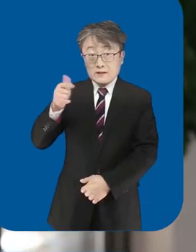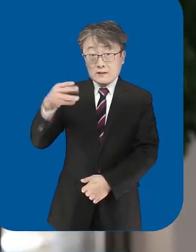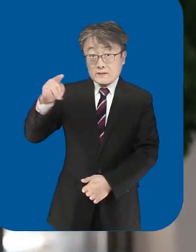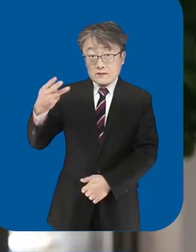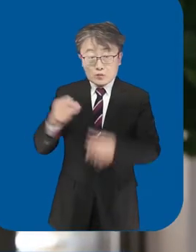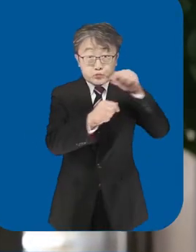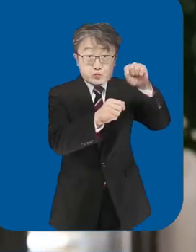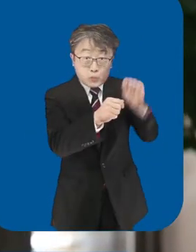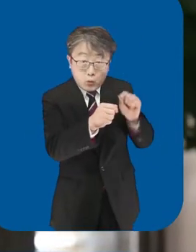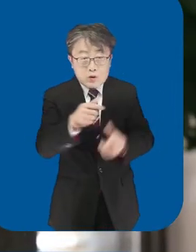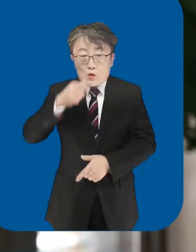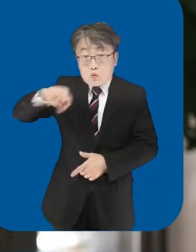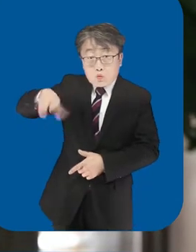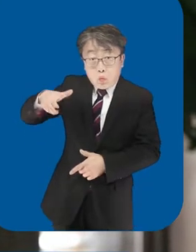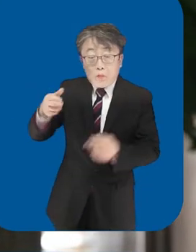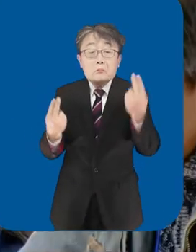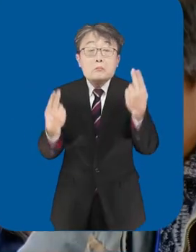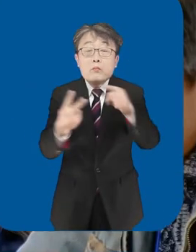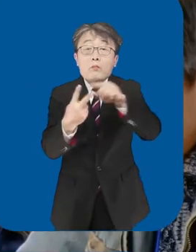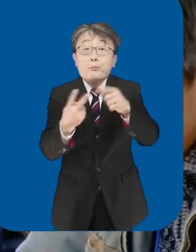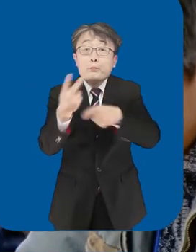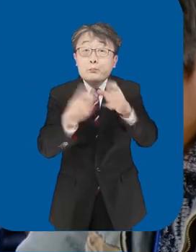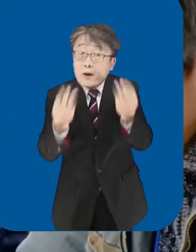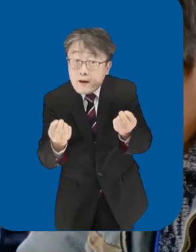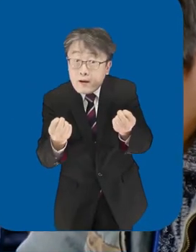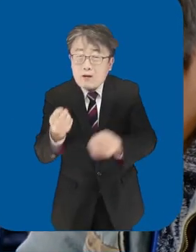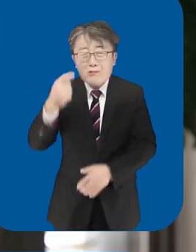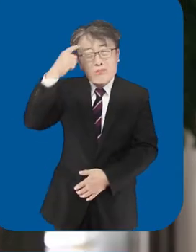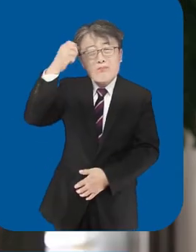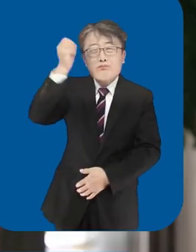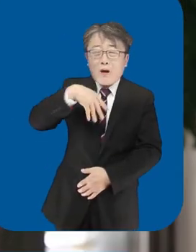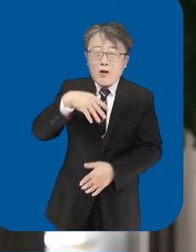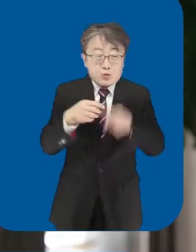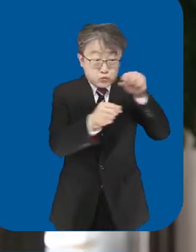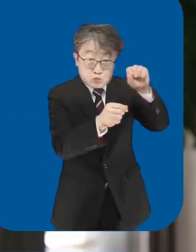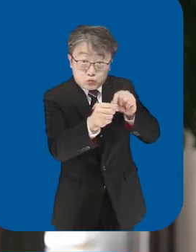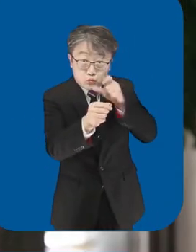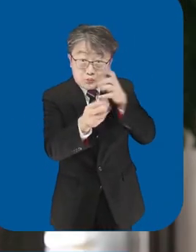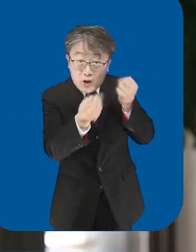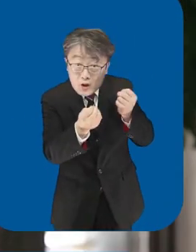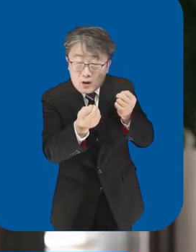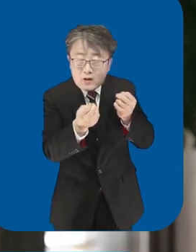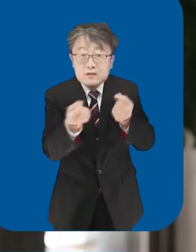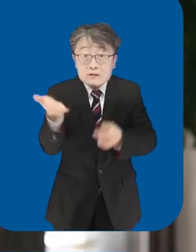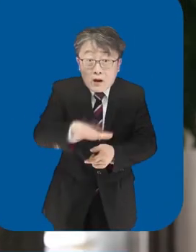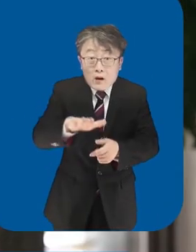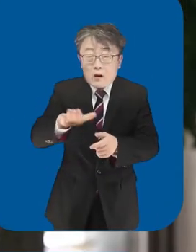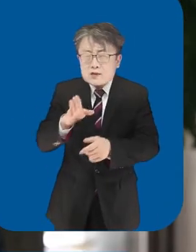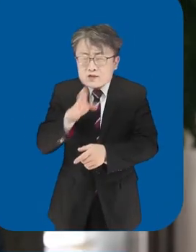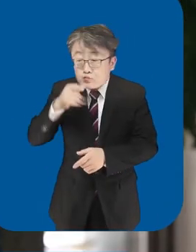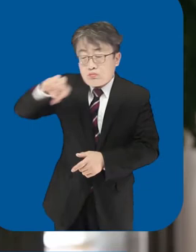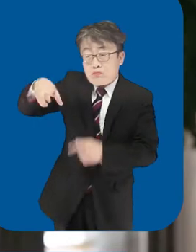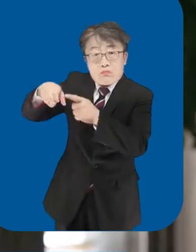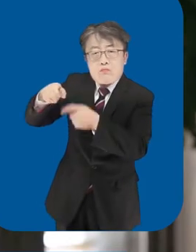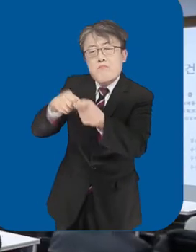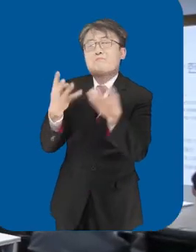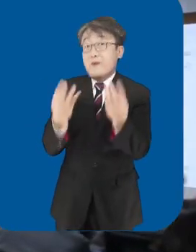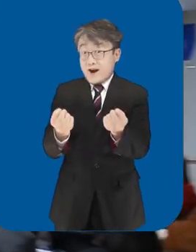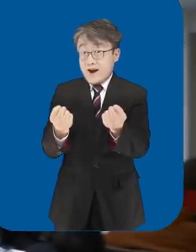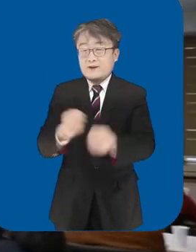미네랄이 정식인물하고 수돗물하고 비교하면 어느 게 많을까요? 그냥 생각할 때는 정식인물이 많은 것 같은데 실제는 수돗물이 더